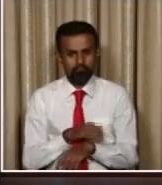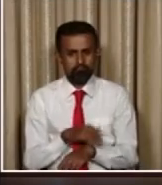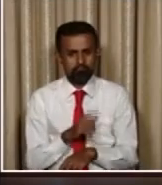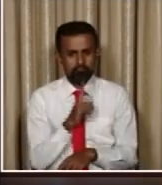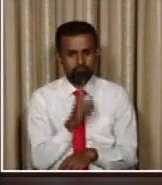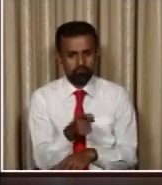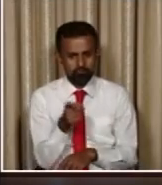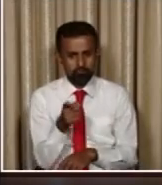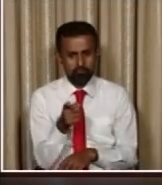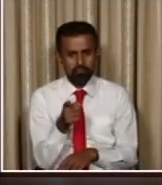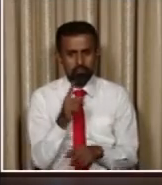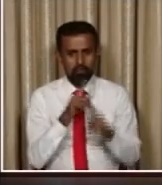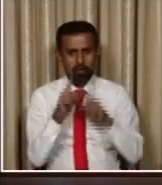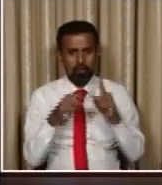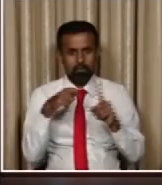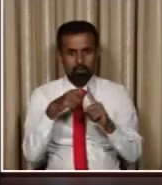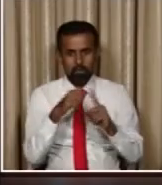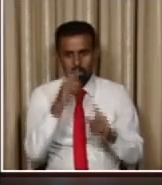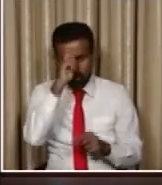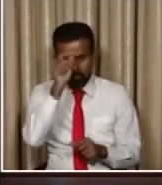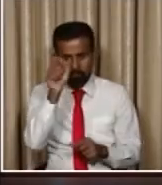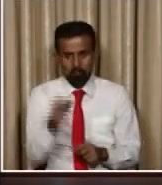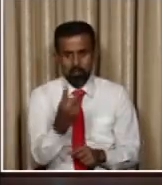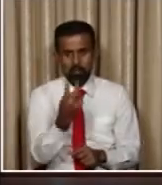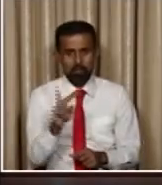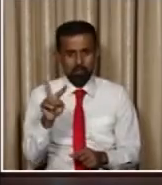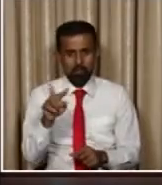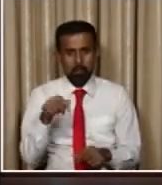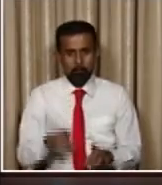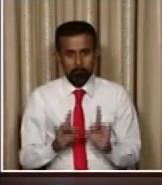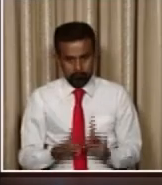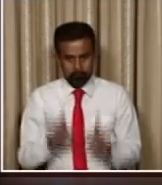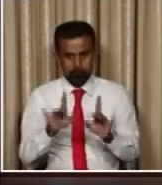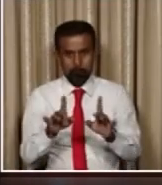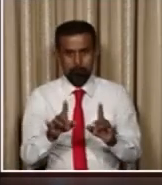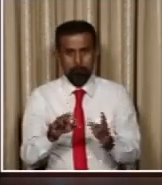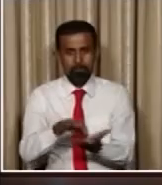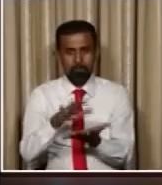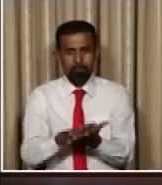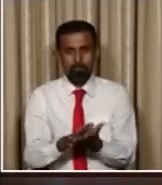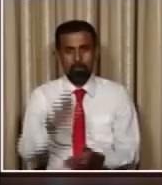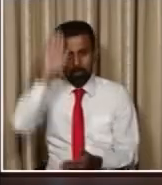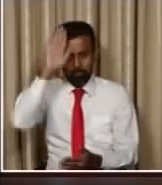නියෝජ්‍ය කතානායකතුමනි ඔය කතා කරන කිරියල් ඇමතුමාම 2002 මේ ආකාරයට මේක කරන්න සම්මත කරන්න අත ඉස්සුවා පාර්ලිමේන්තුවේ.